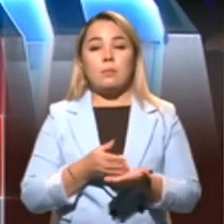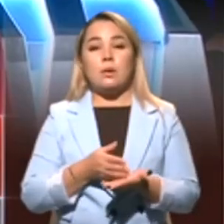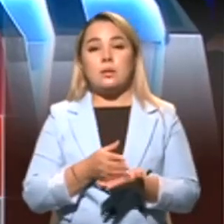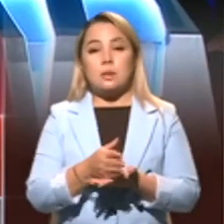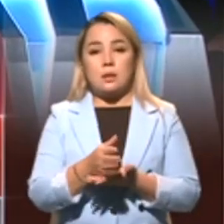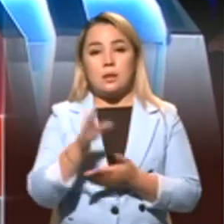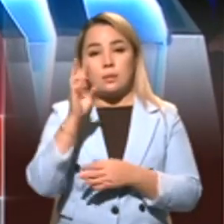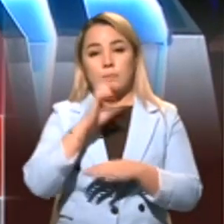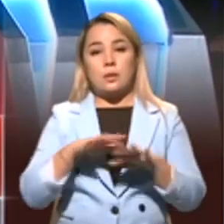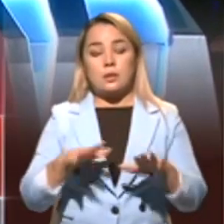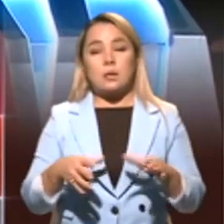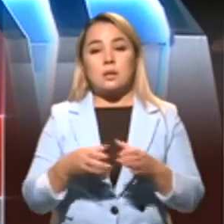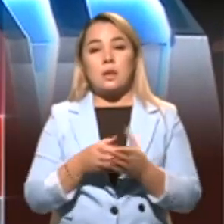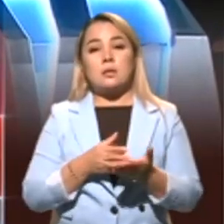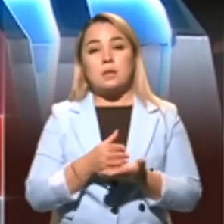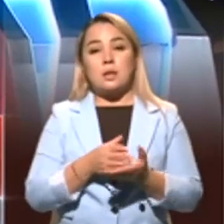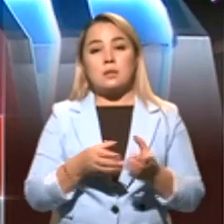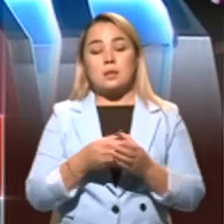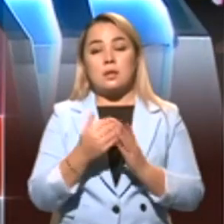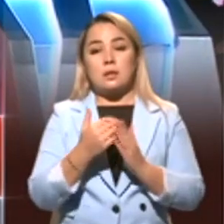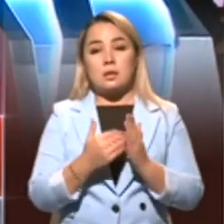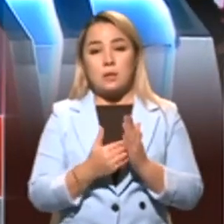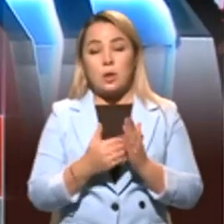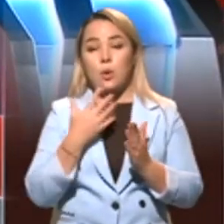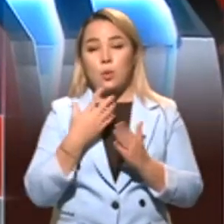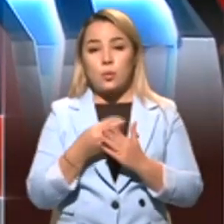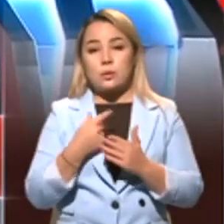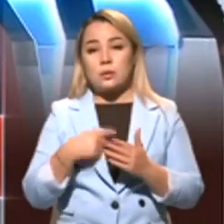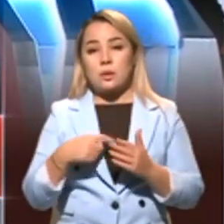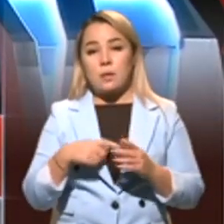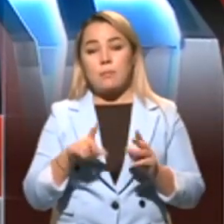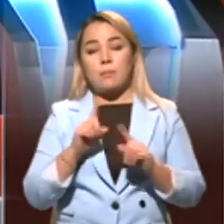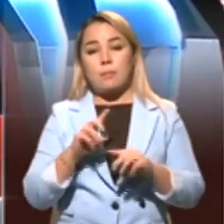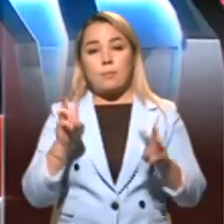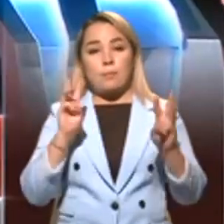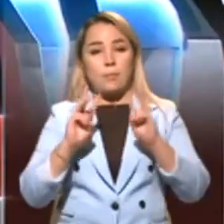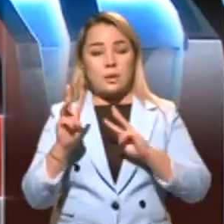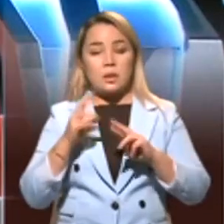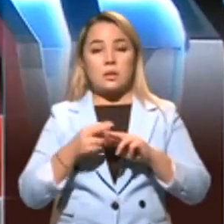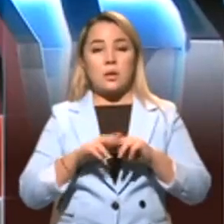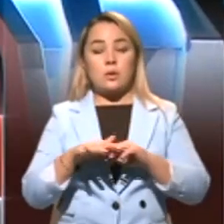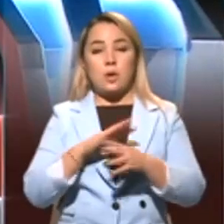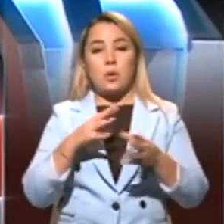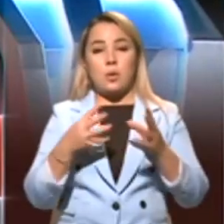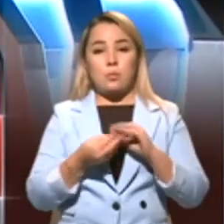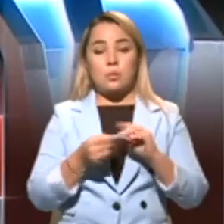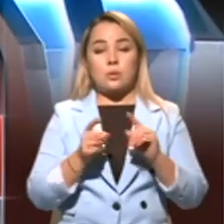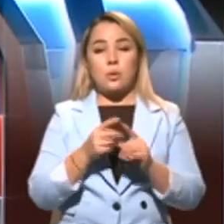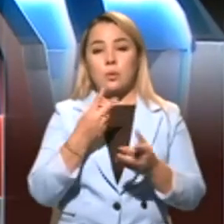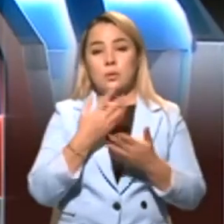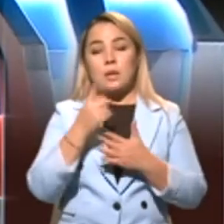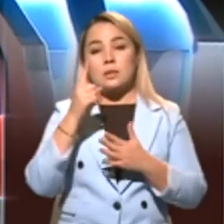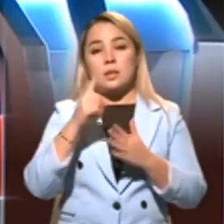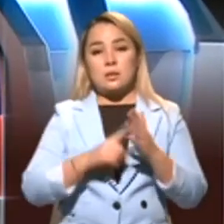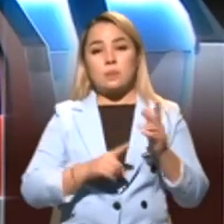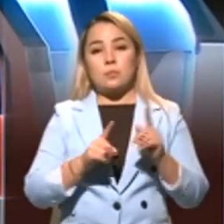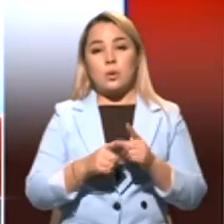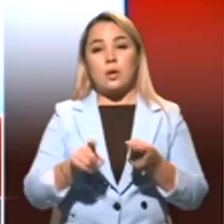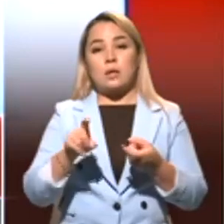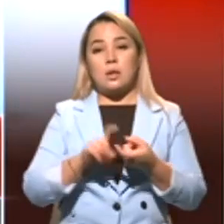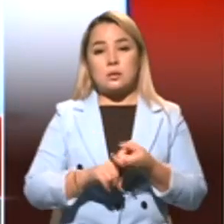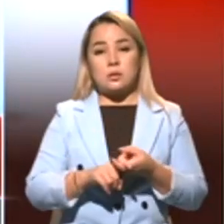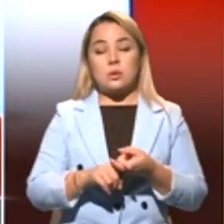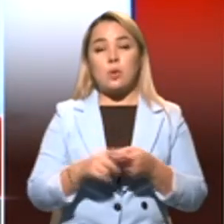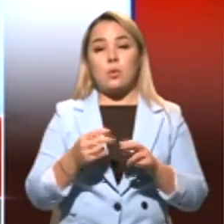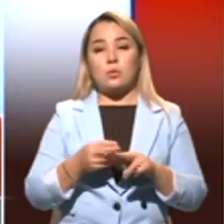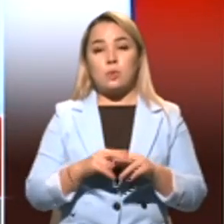бағытындағы мемлекеттік саясатының өзіндік бір моделін қалыптастырғанын көріп осыған деген сенімнің арқасында осындай